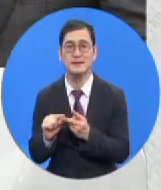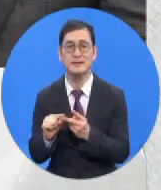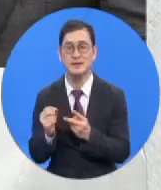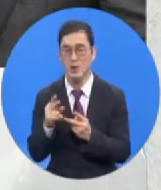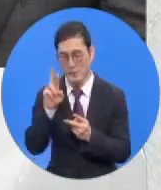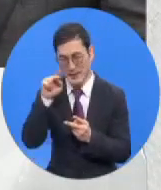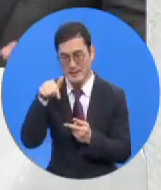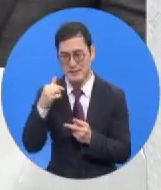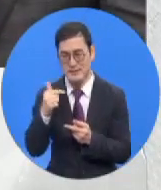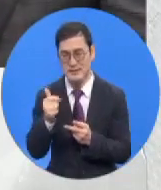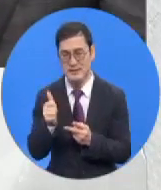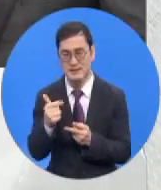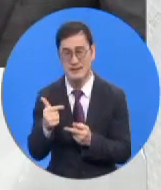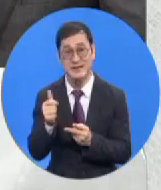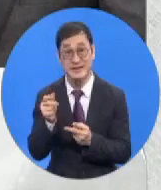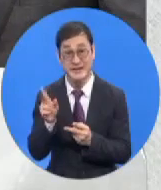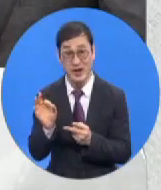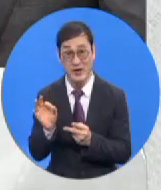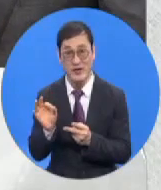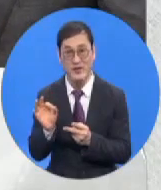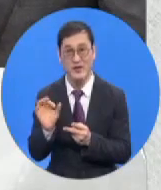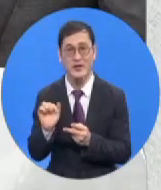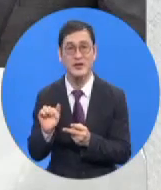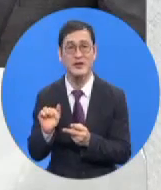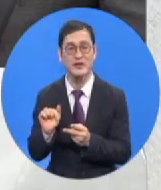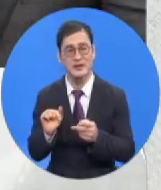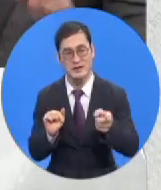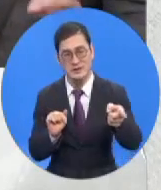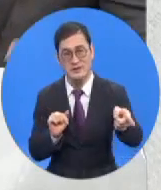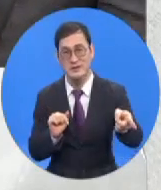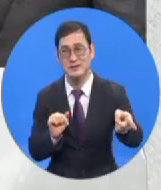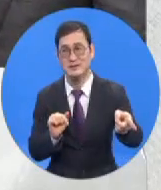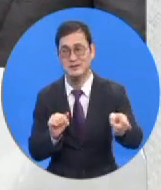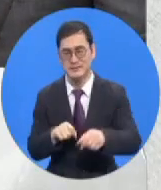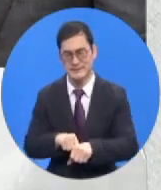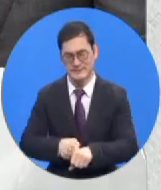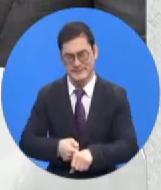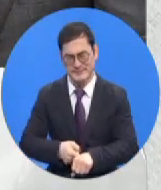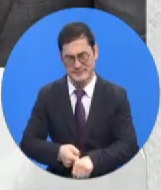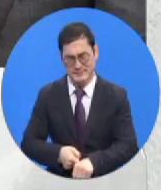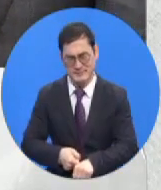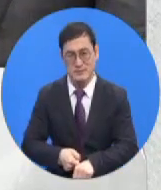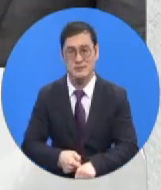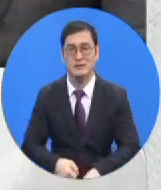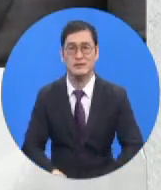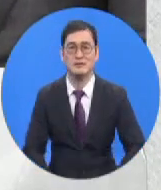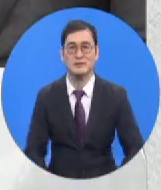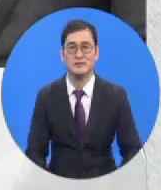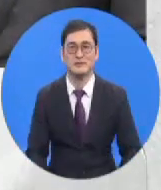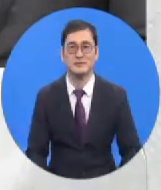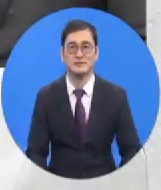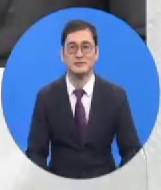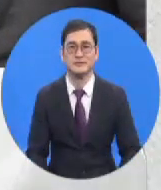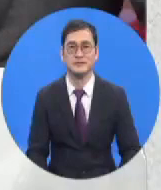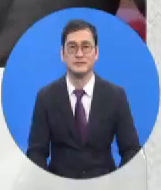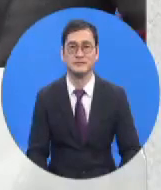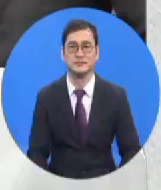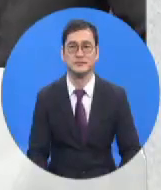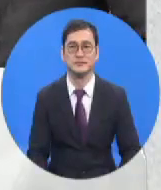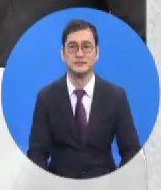박준영 변호사 같은 경우에 그 당시에 내부에서도 무리가 있었다, 그때도 그런 이야기를 했었는데, 이게 참 나중에